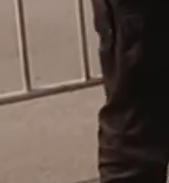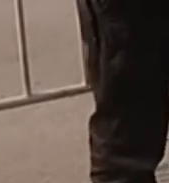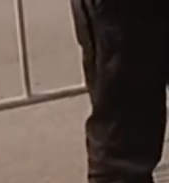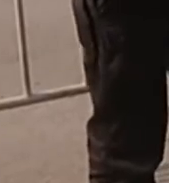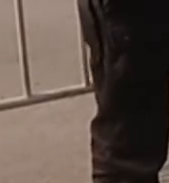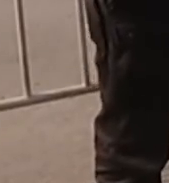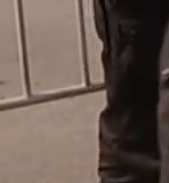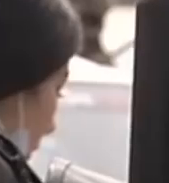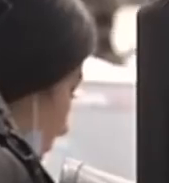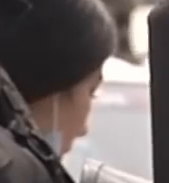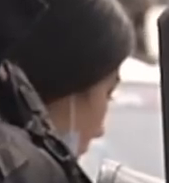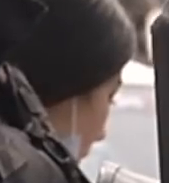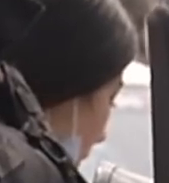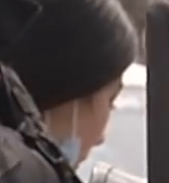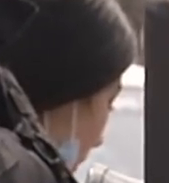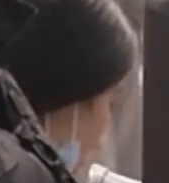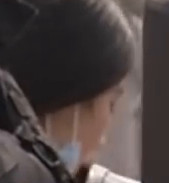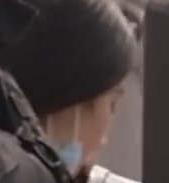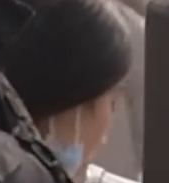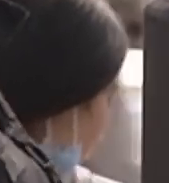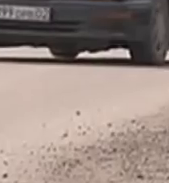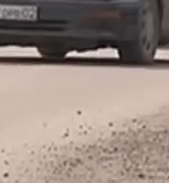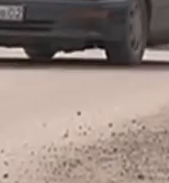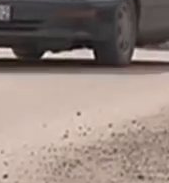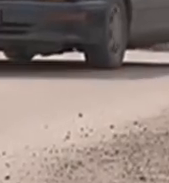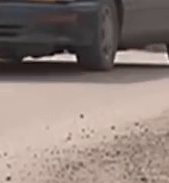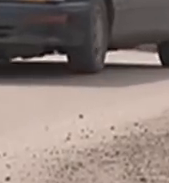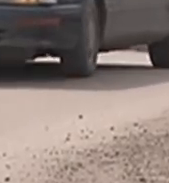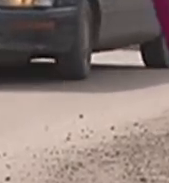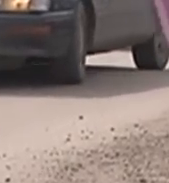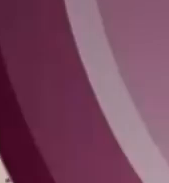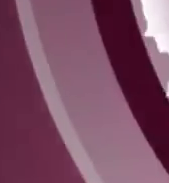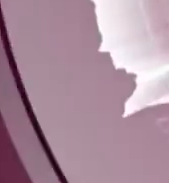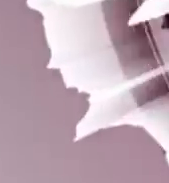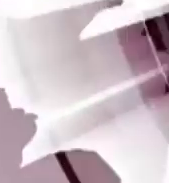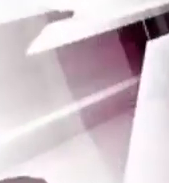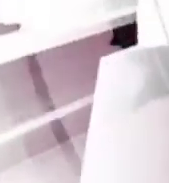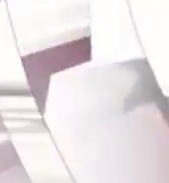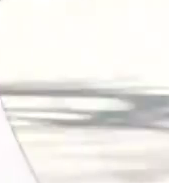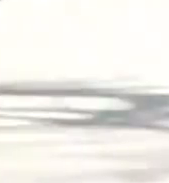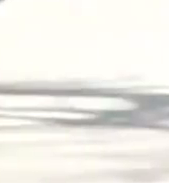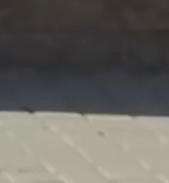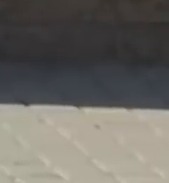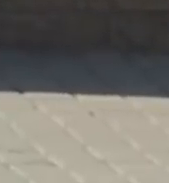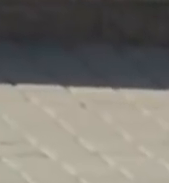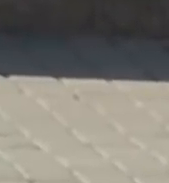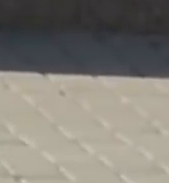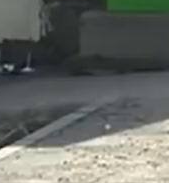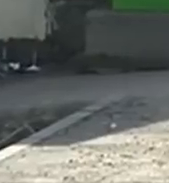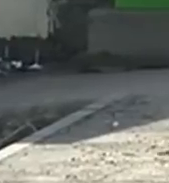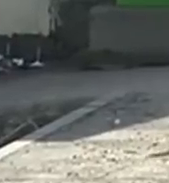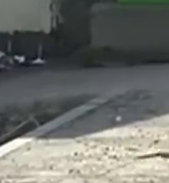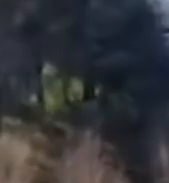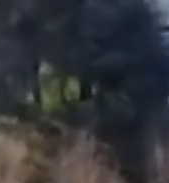блокпосты в течение 72 часов? С места событий репортаж Дины Жанабековой. Первый день карантина в Алматы проходит